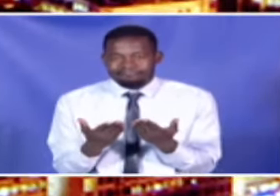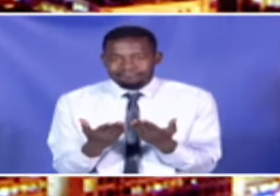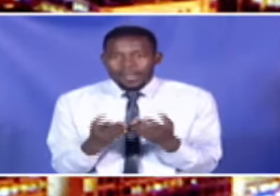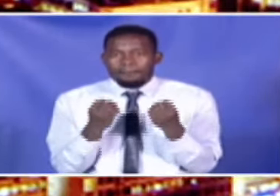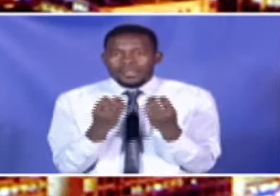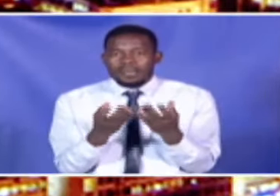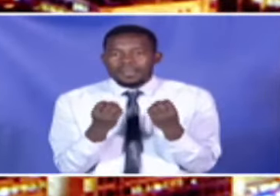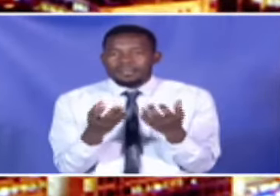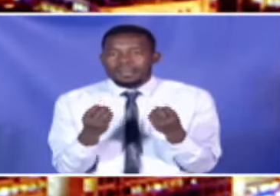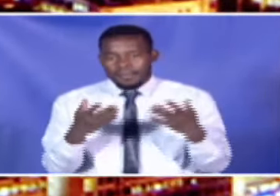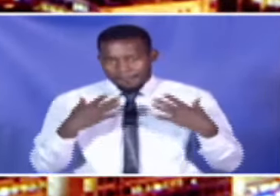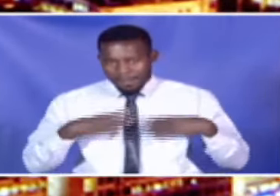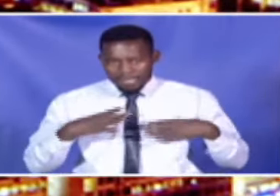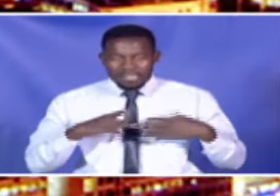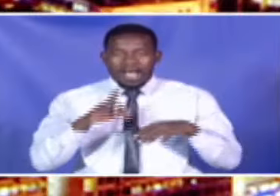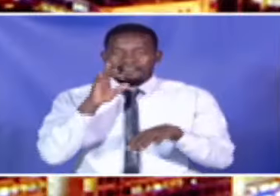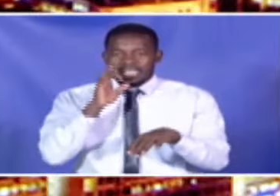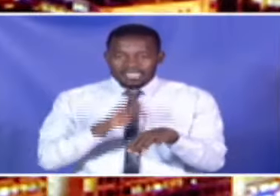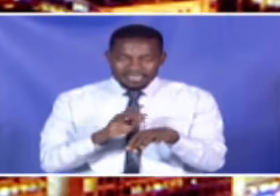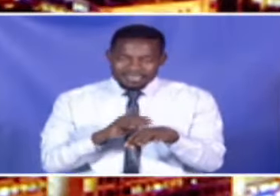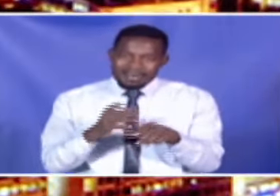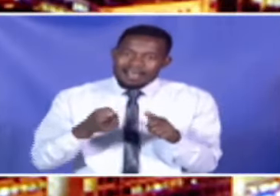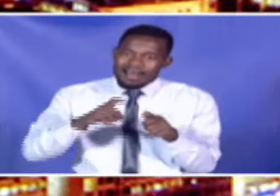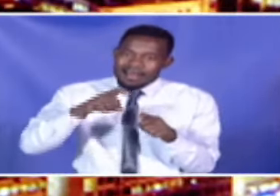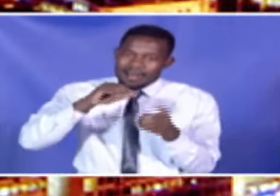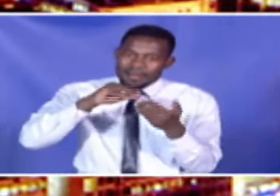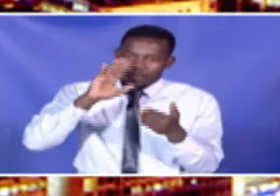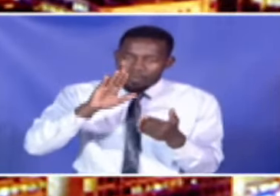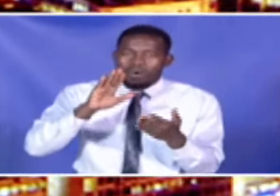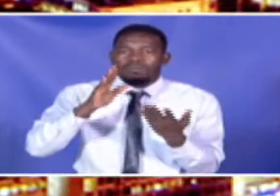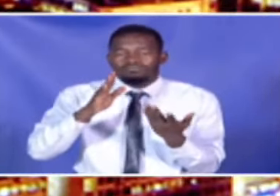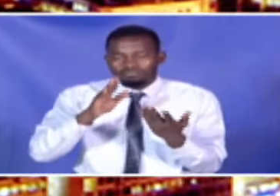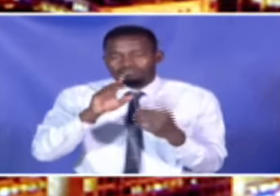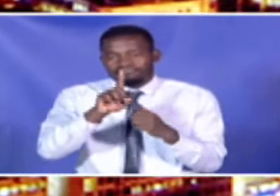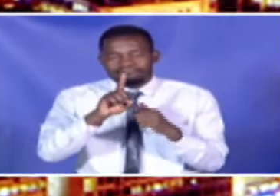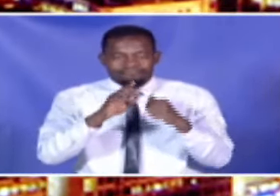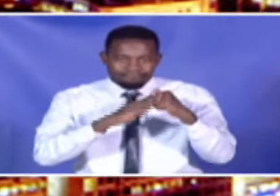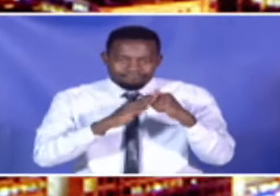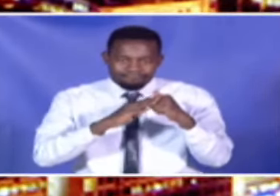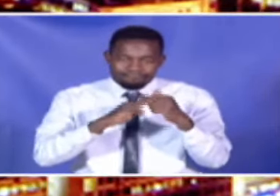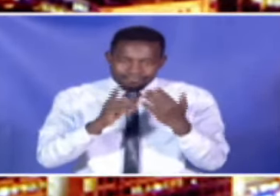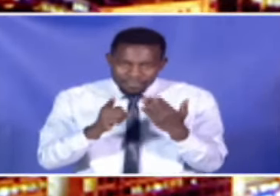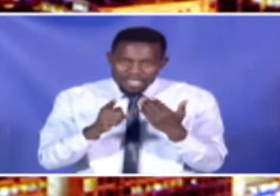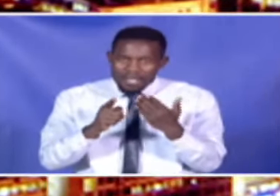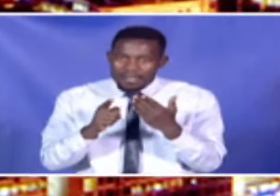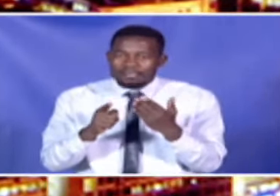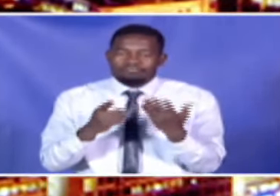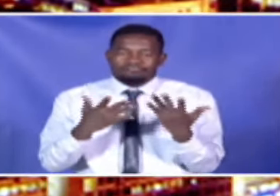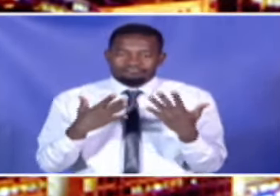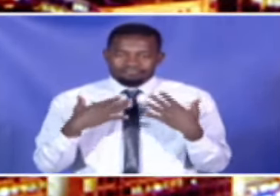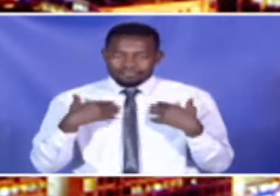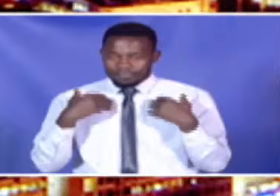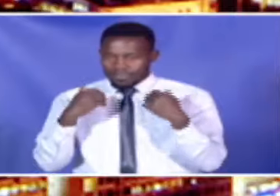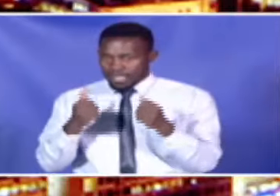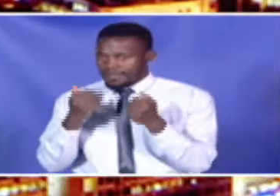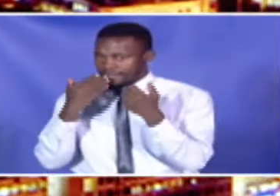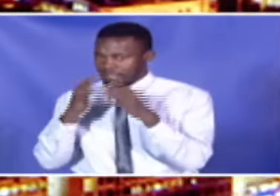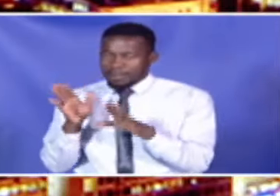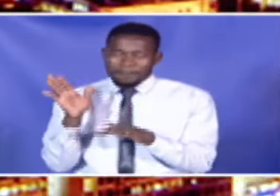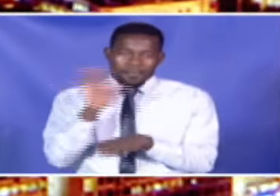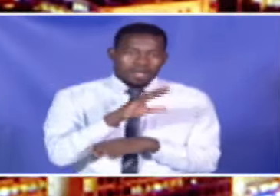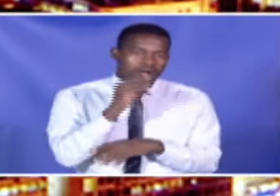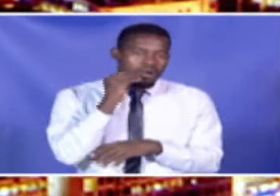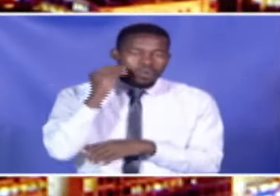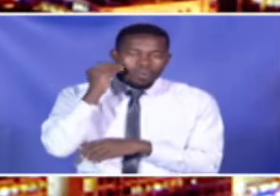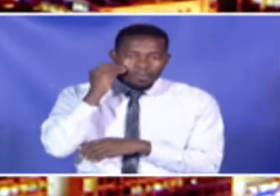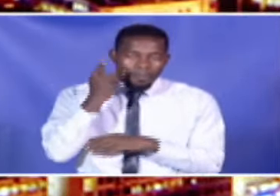ya watu waathiriwa wameongezeka, huku 19 wakithibitishwa kuruhusiwa ama kitibiwa na kuruhusiwa kurejea nyumbani,